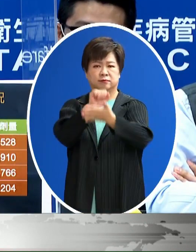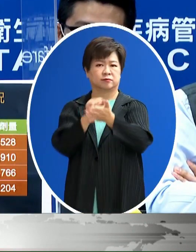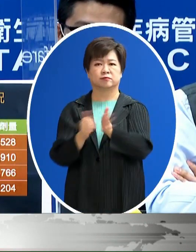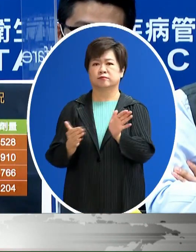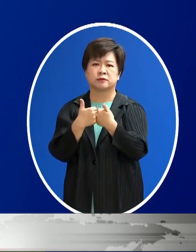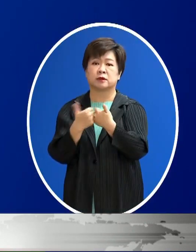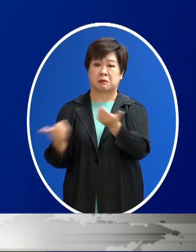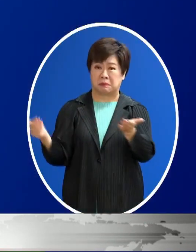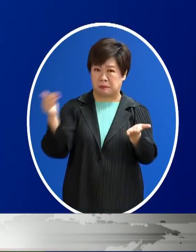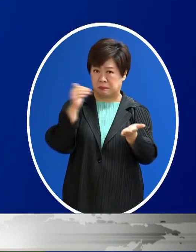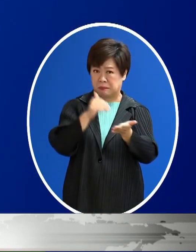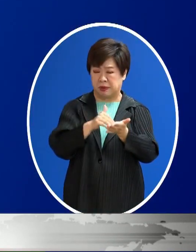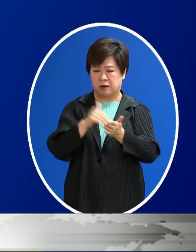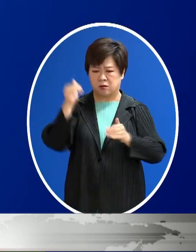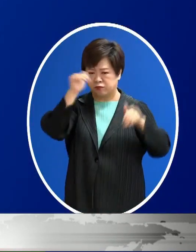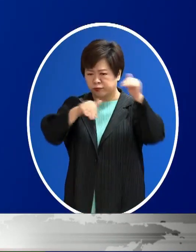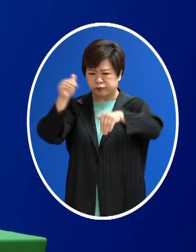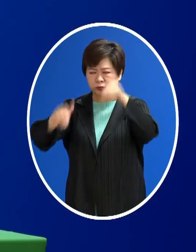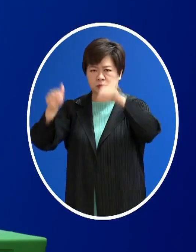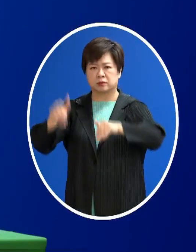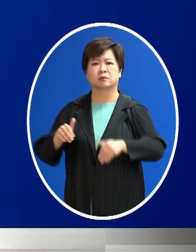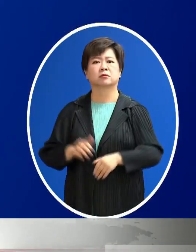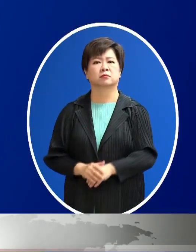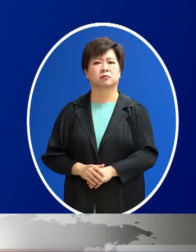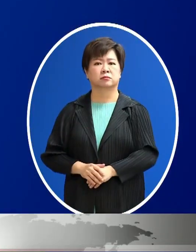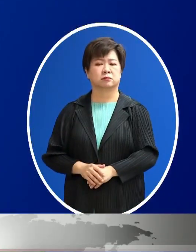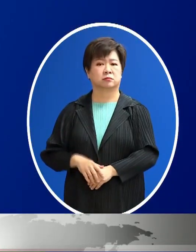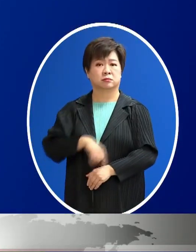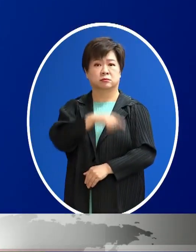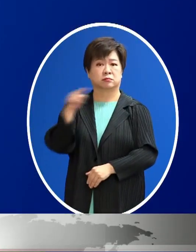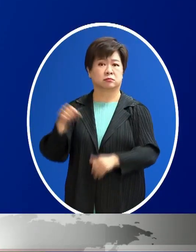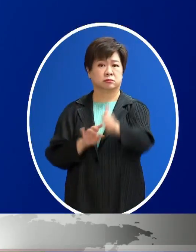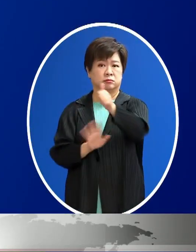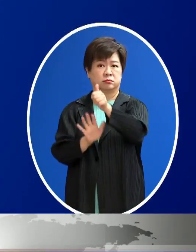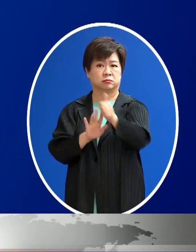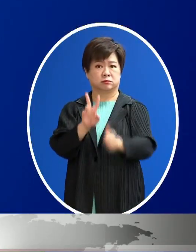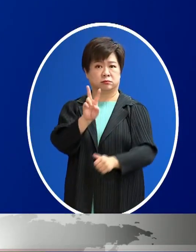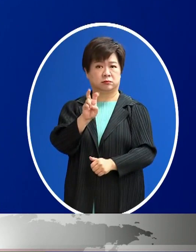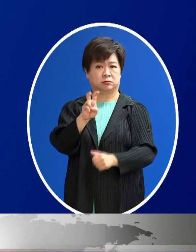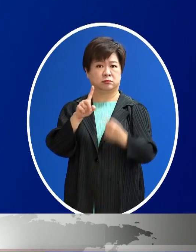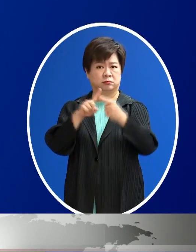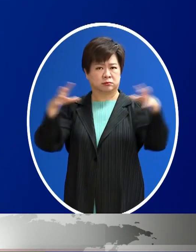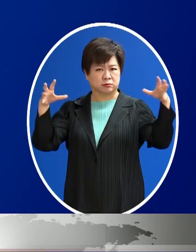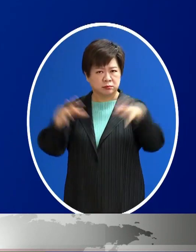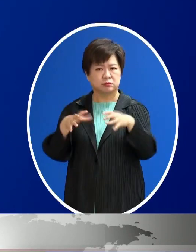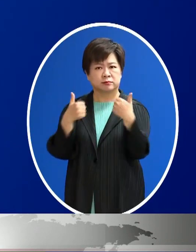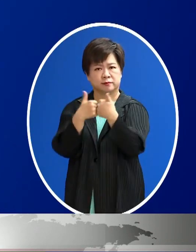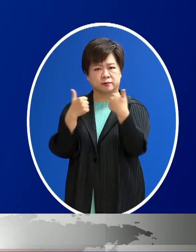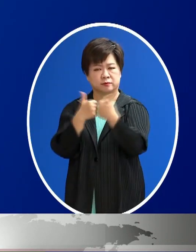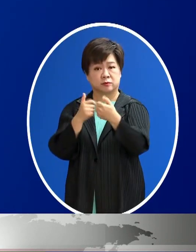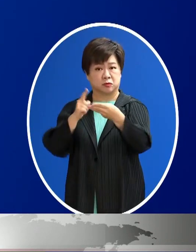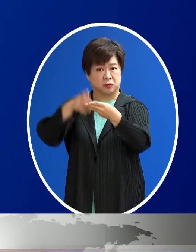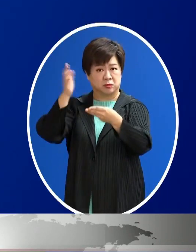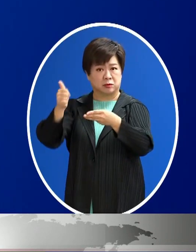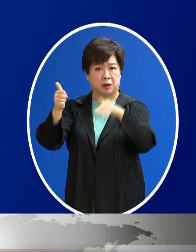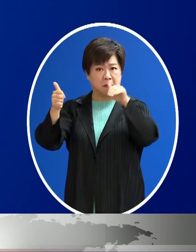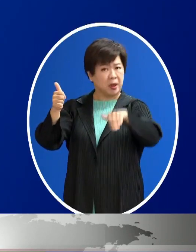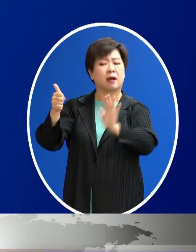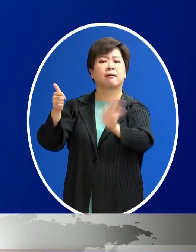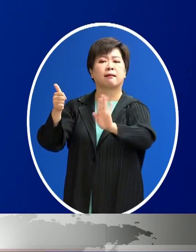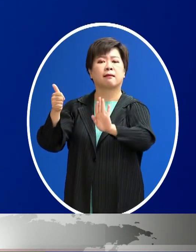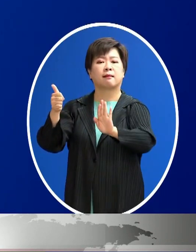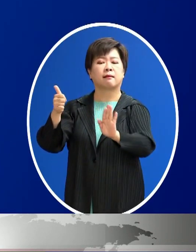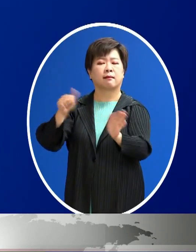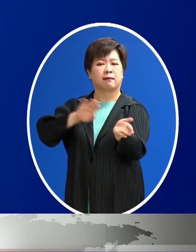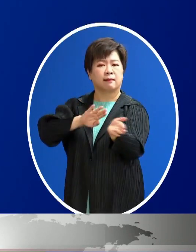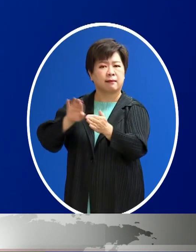use. 最后的一个投票的结果就是我们一共有22位的专家。 The results of the vote were as follows. There